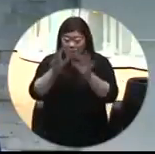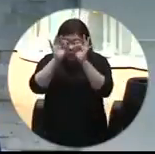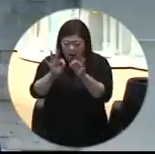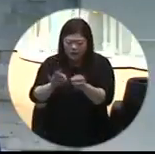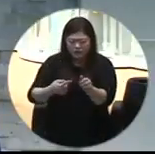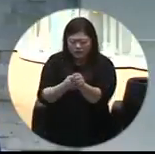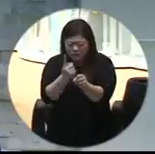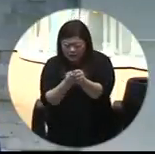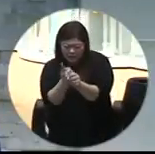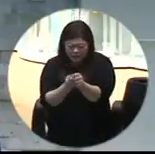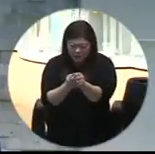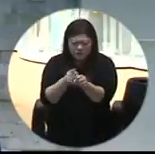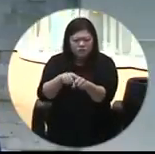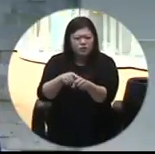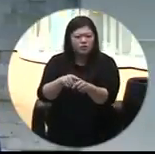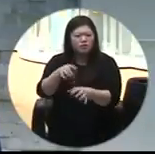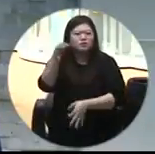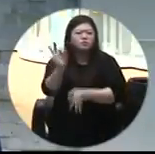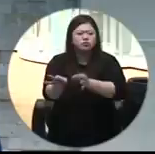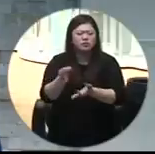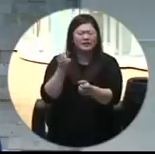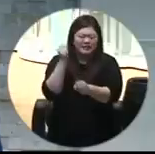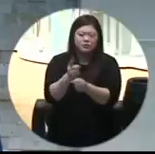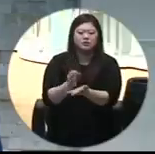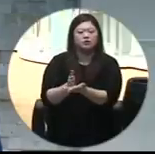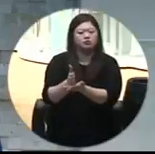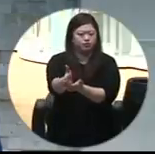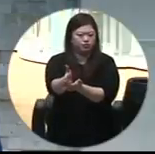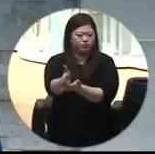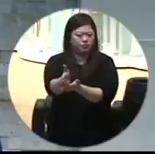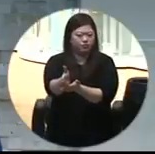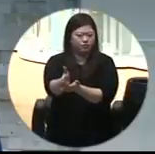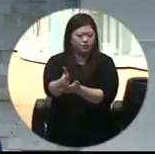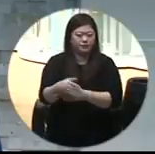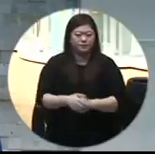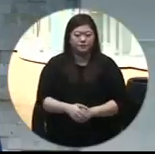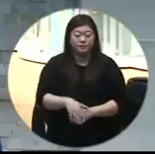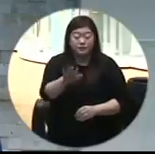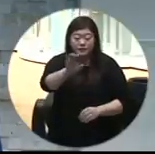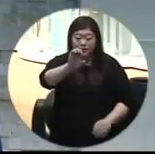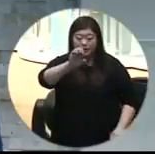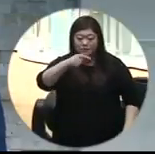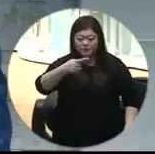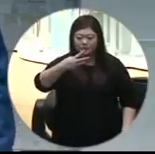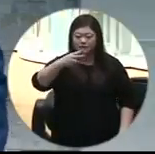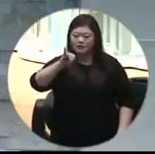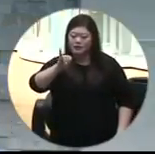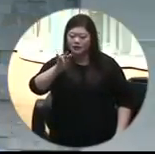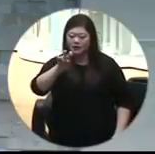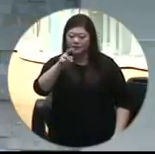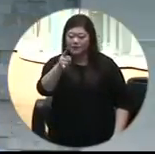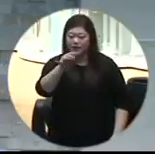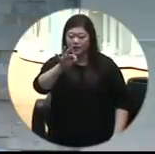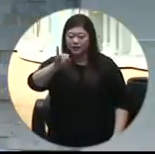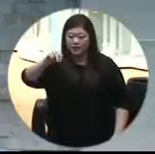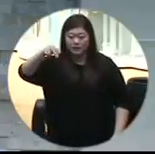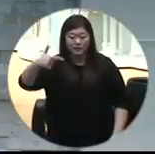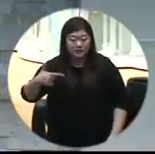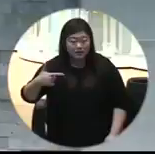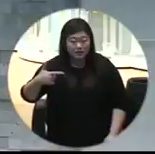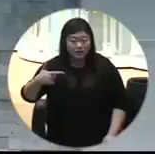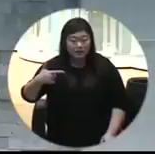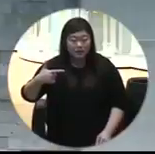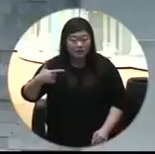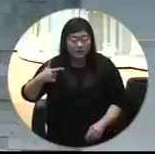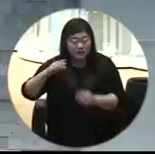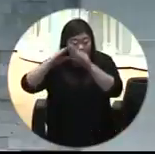전문성을 말하고 있어요. 전문성. 이 전문성 이게 들어있는데 원래 프리메이션 단체가 자신들의 이 전문성을 통해